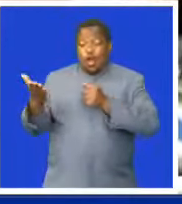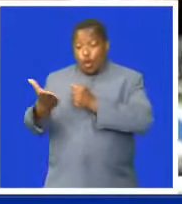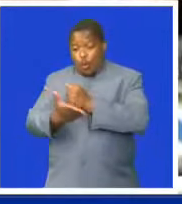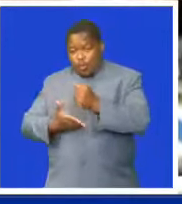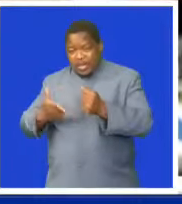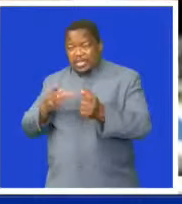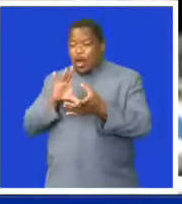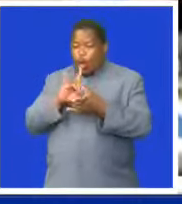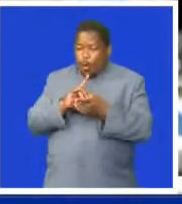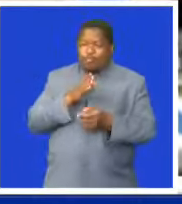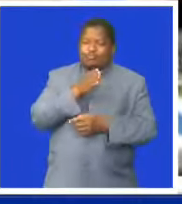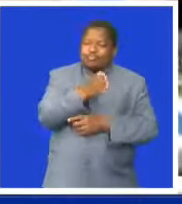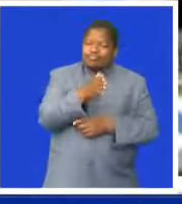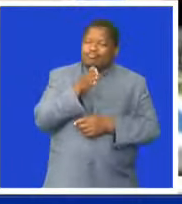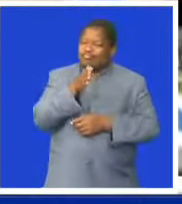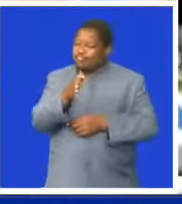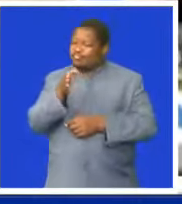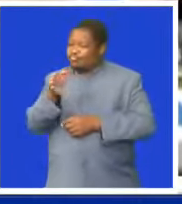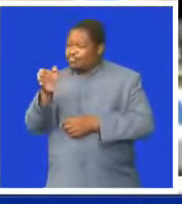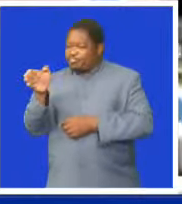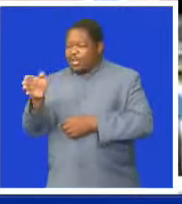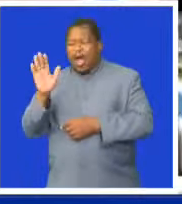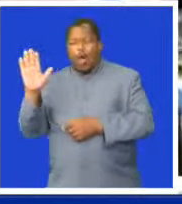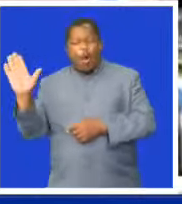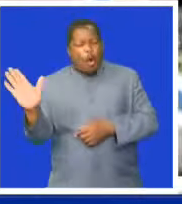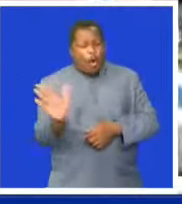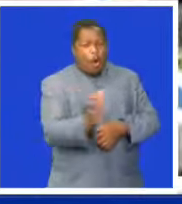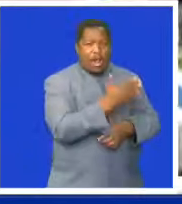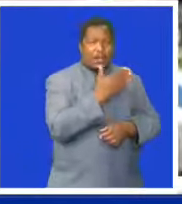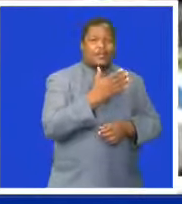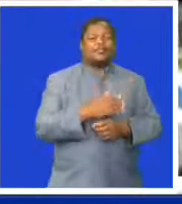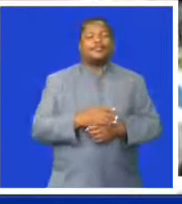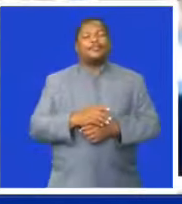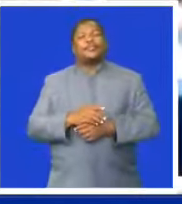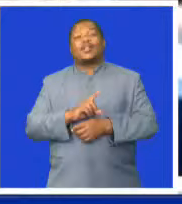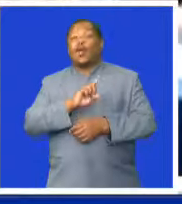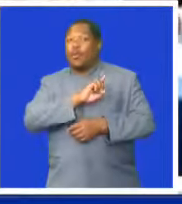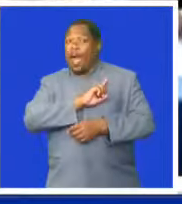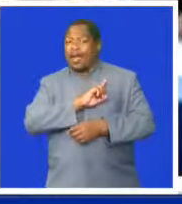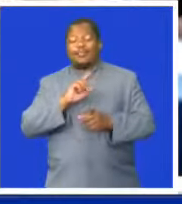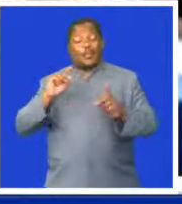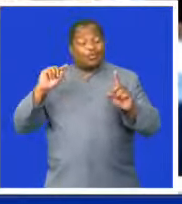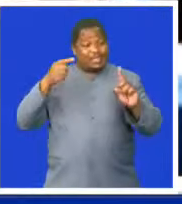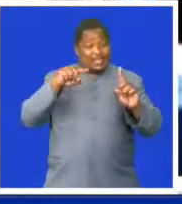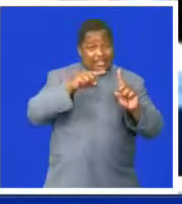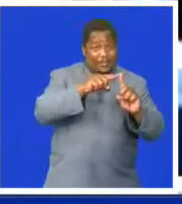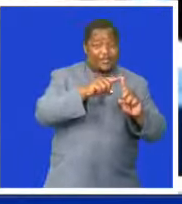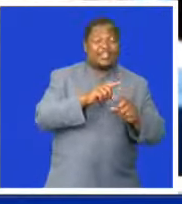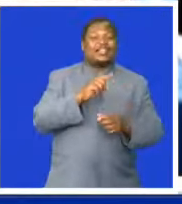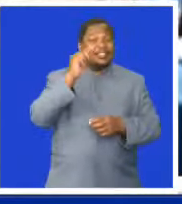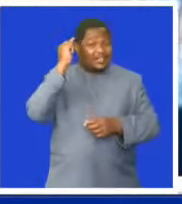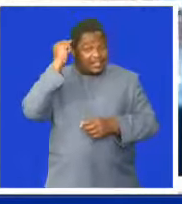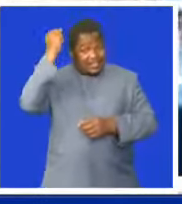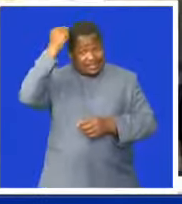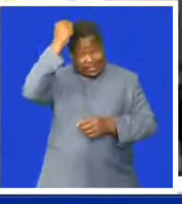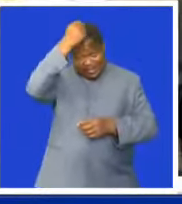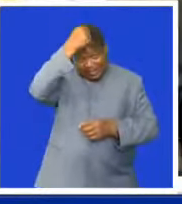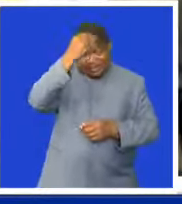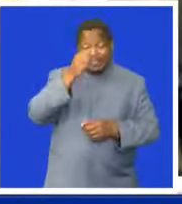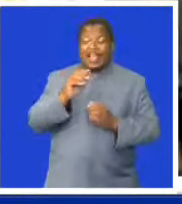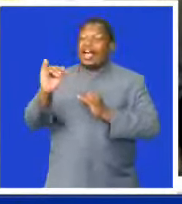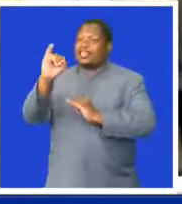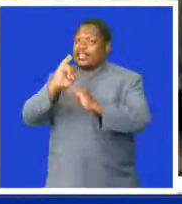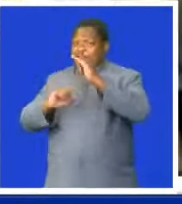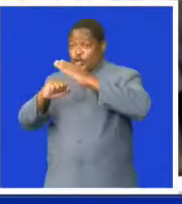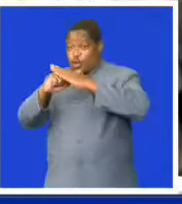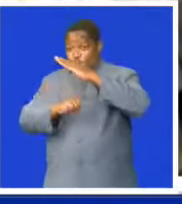kutawusita ekutheni le metamo leyendiwa nguhulumende netihlobo temakhosi ekulweni namalaleveva iphumelele kungakafiki umnyaka